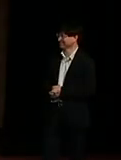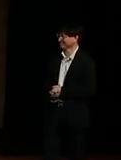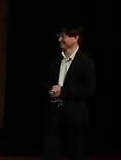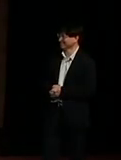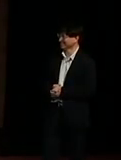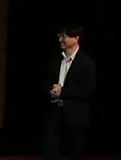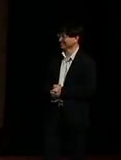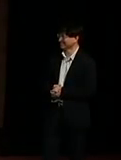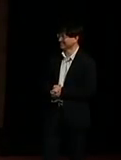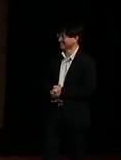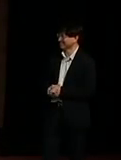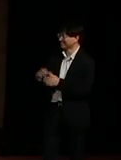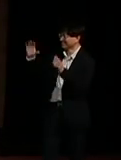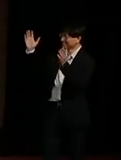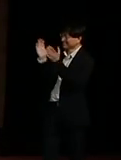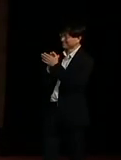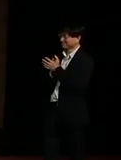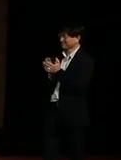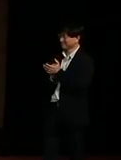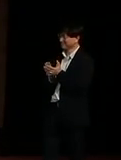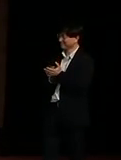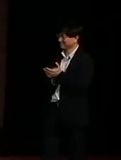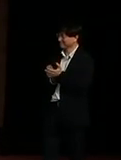sordo Grazie a voi